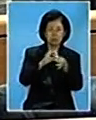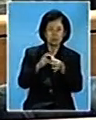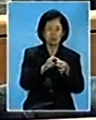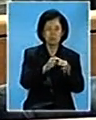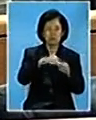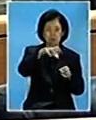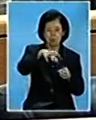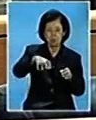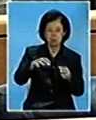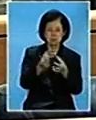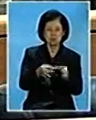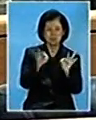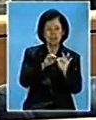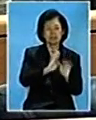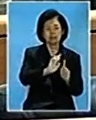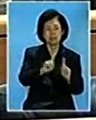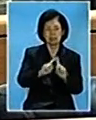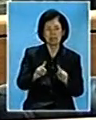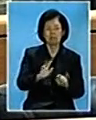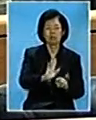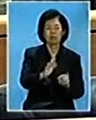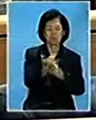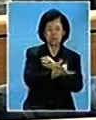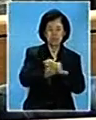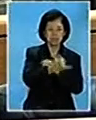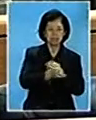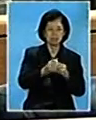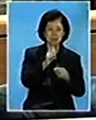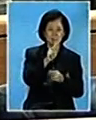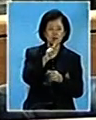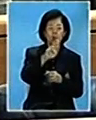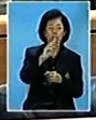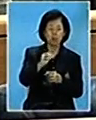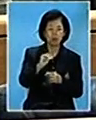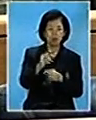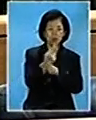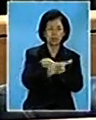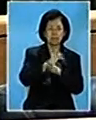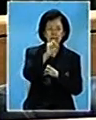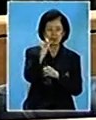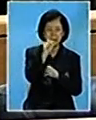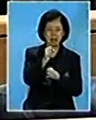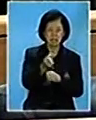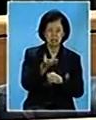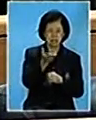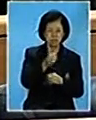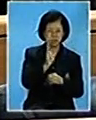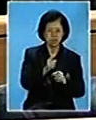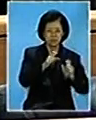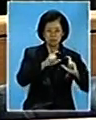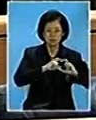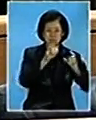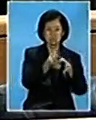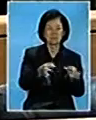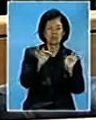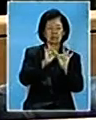ประเทศคณะรัฐมนตรีรัฐสภาไอ้นี่นะครับเป็นหัวใจสำคัญเลยที่ศาล